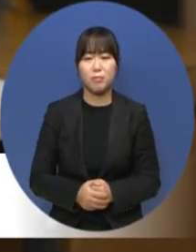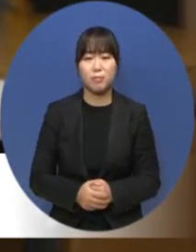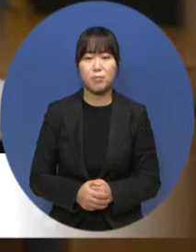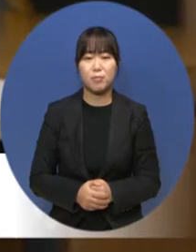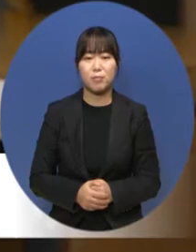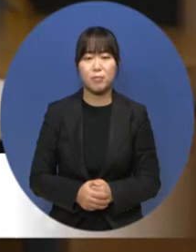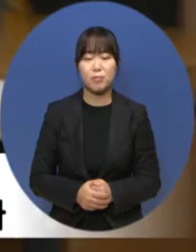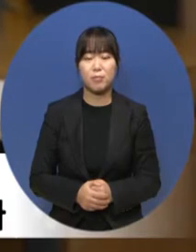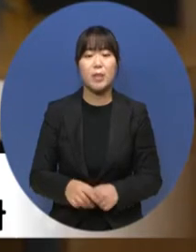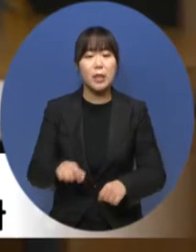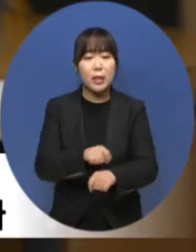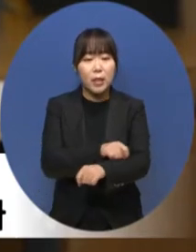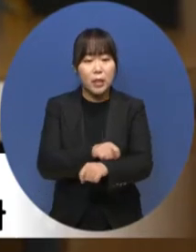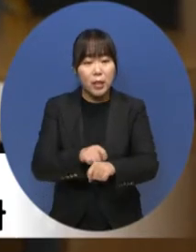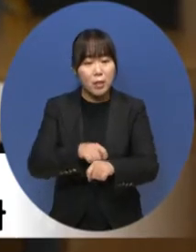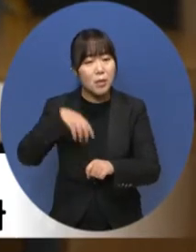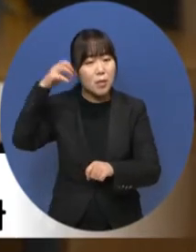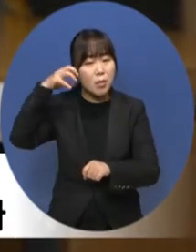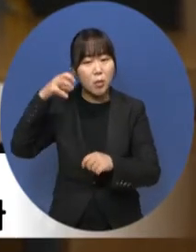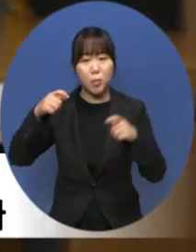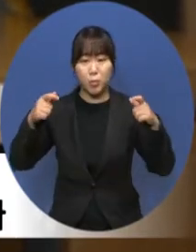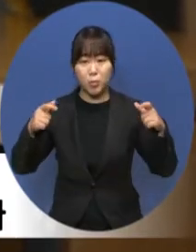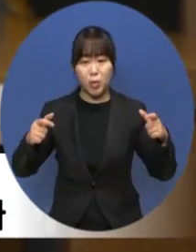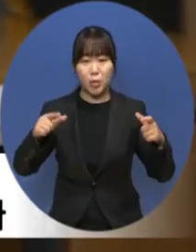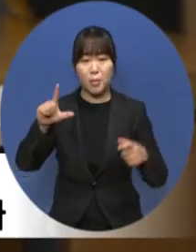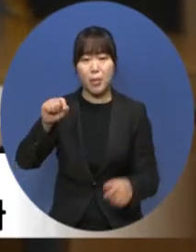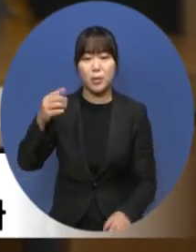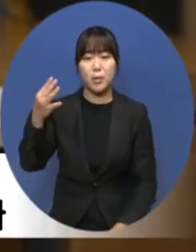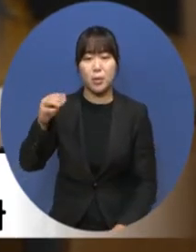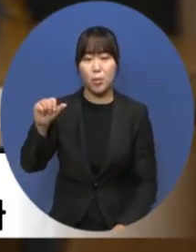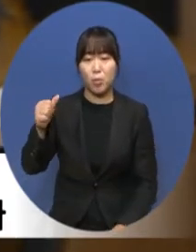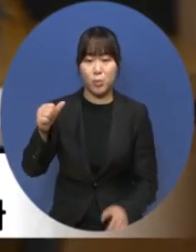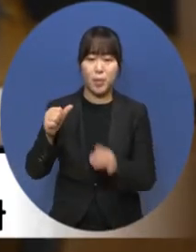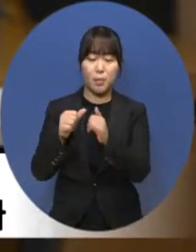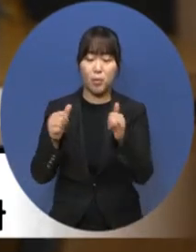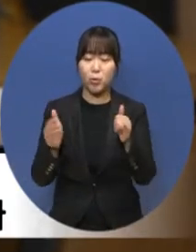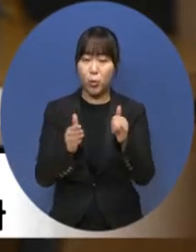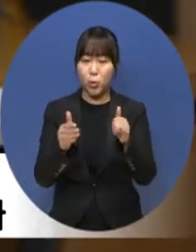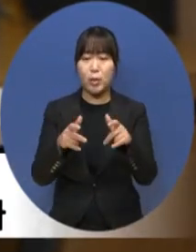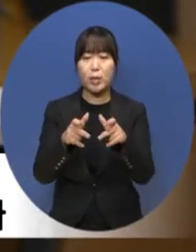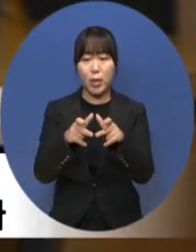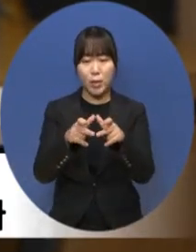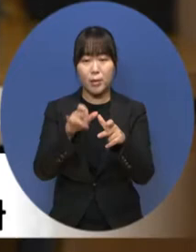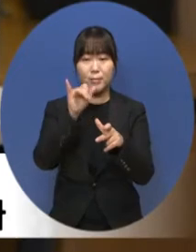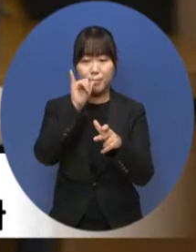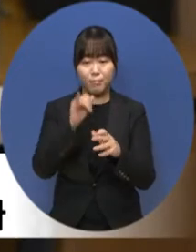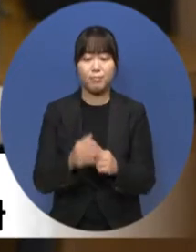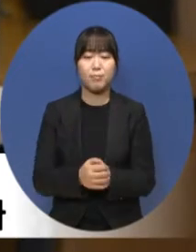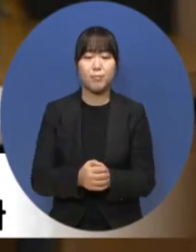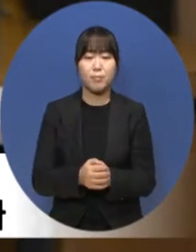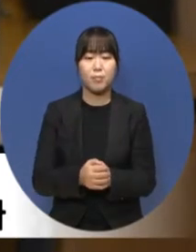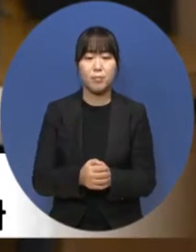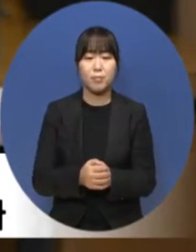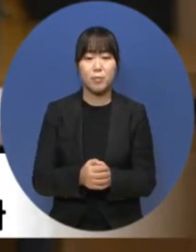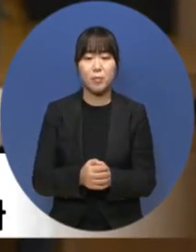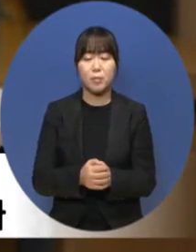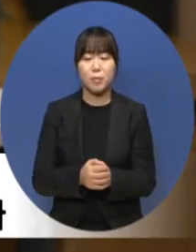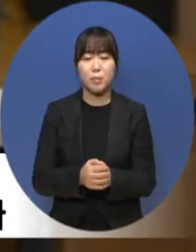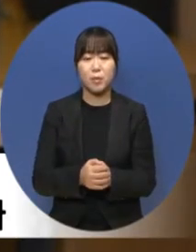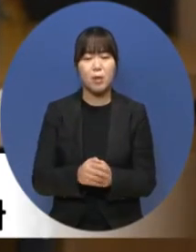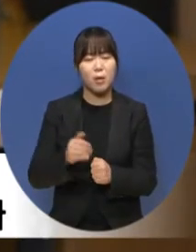있지 않습니다. 특히 영등포에는 14,500명의 장애인분들이 있는데